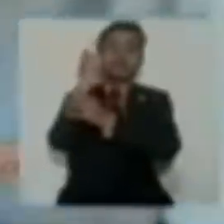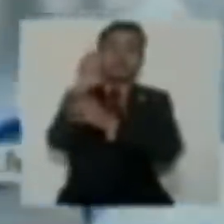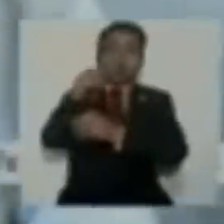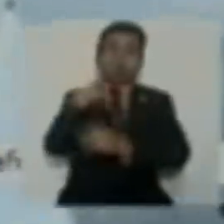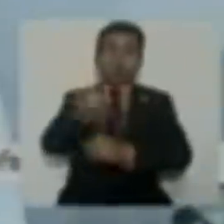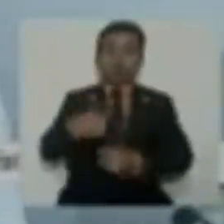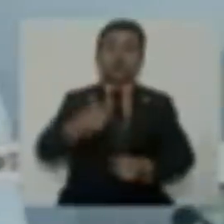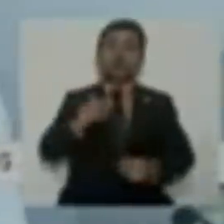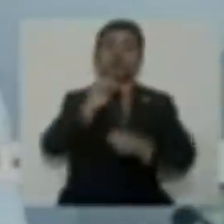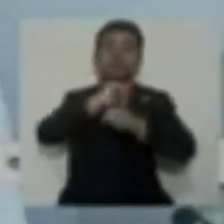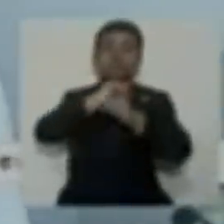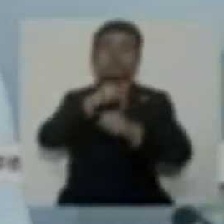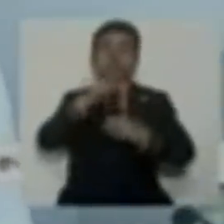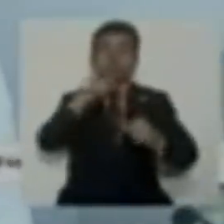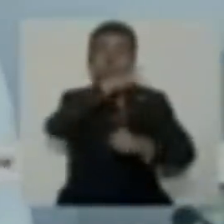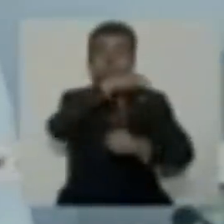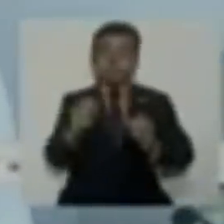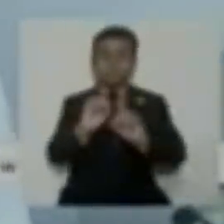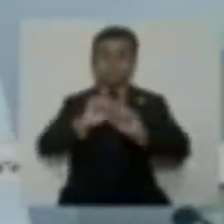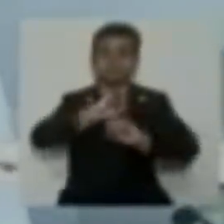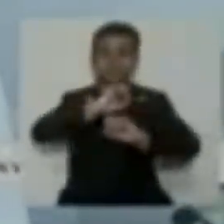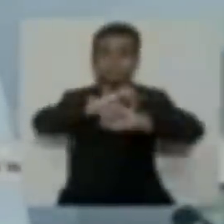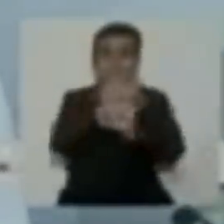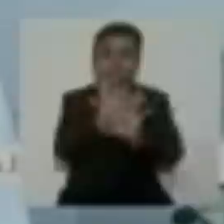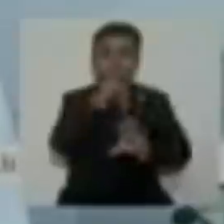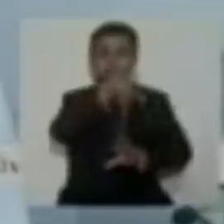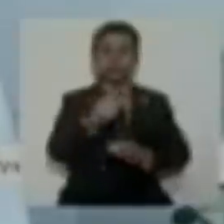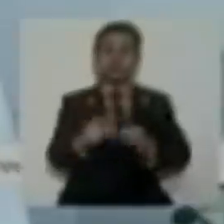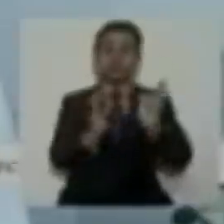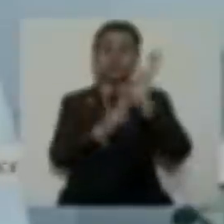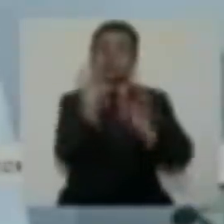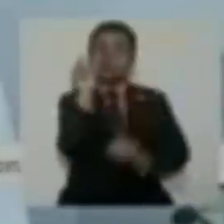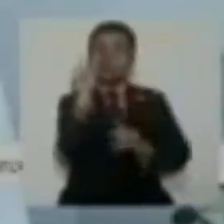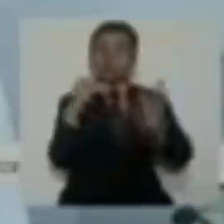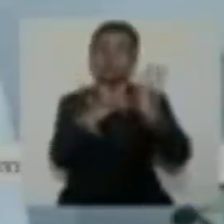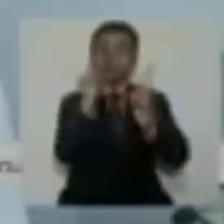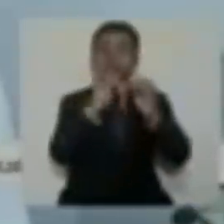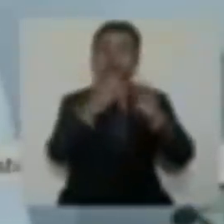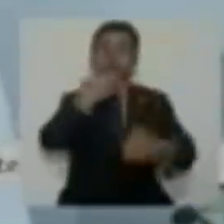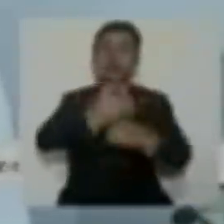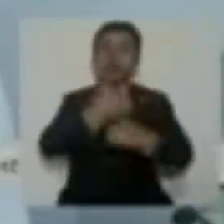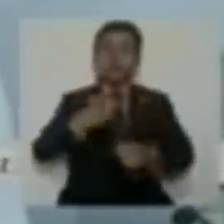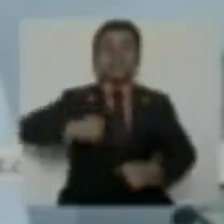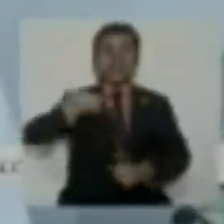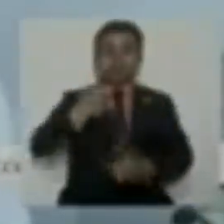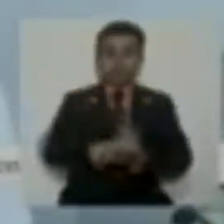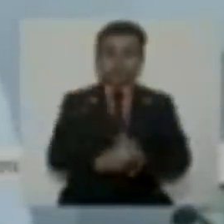শ্রেষ্ঠ বাঙালি জাতির পিতা বঙ্গবন্ধু শেখ মুজিবুর রহমান এবং সকল